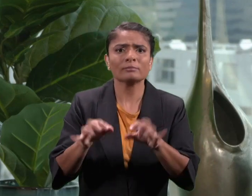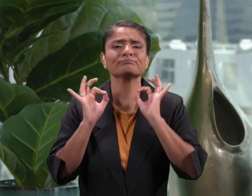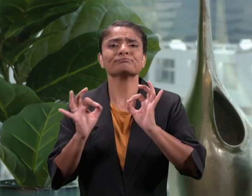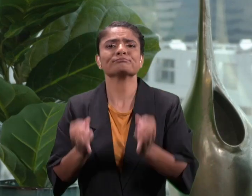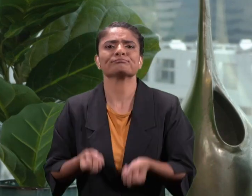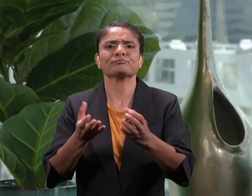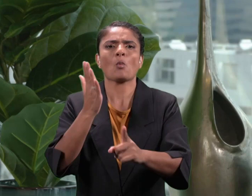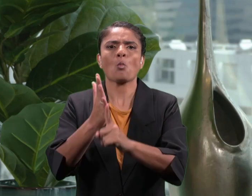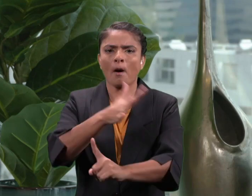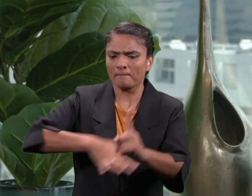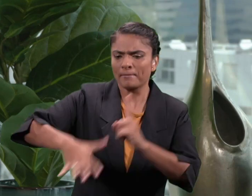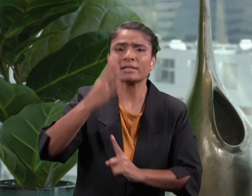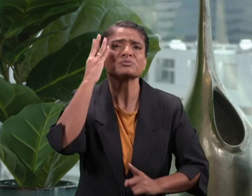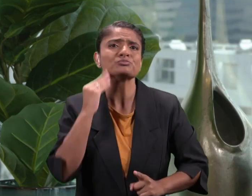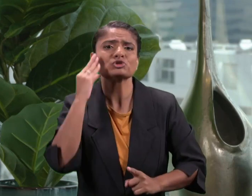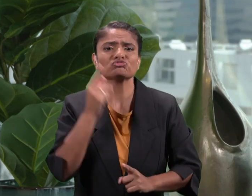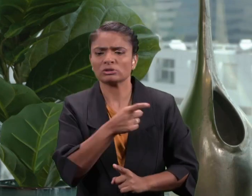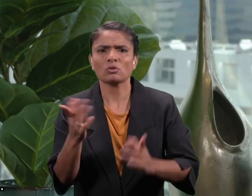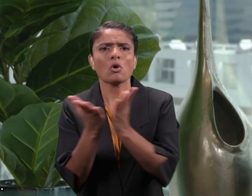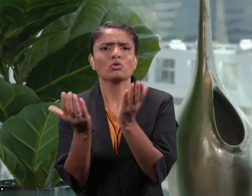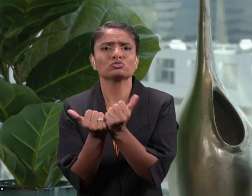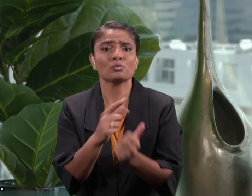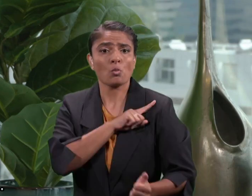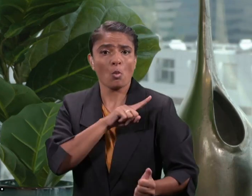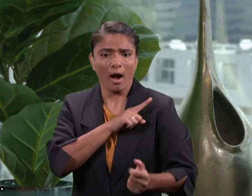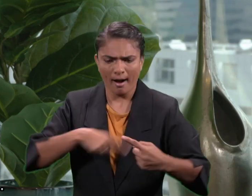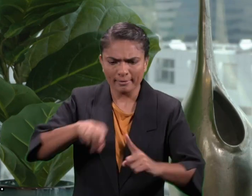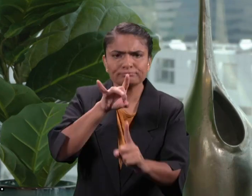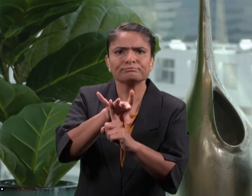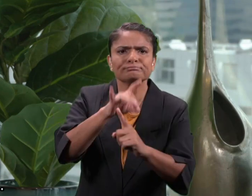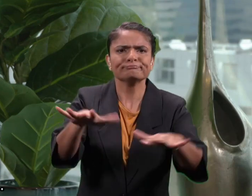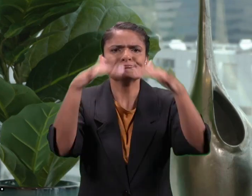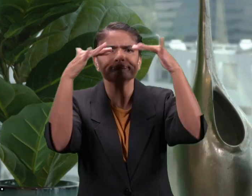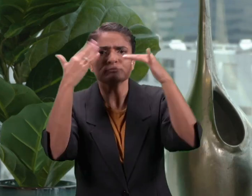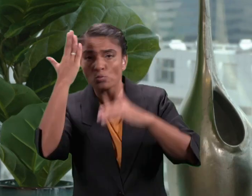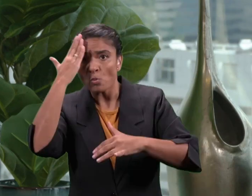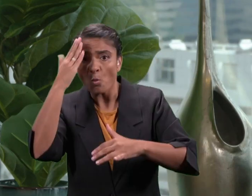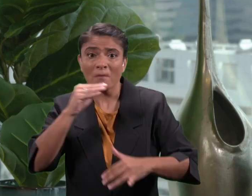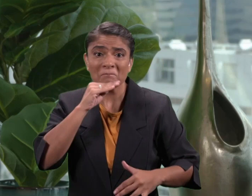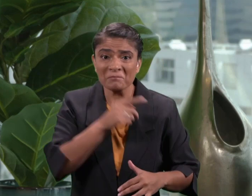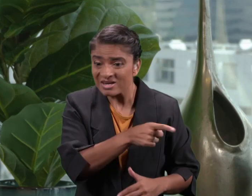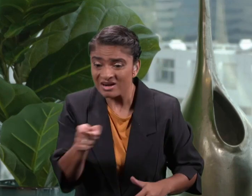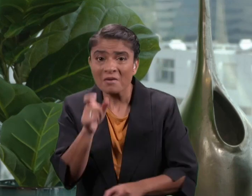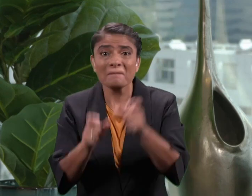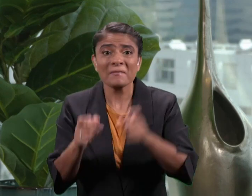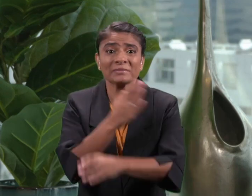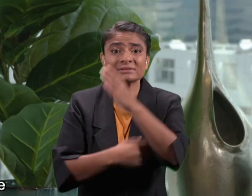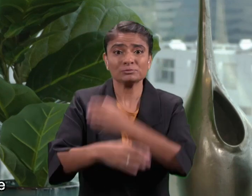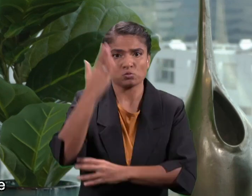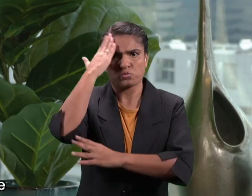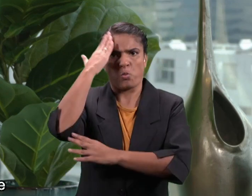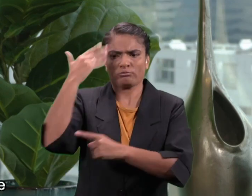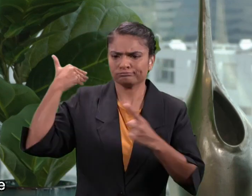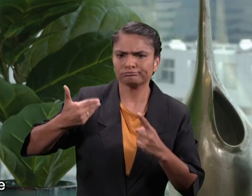om werkplekervaringsposisies vir leerders te vind nie, hulle dit in 'n gesimuleerde omgewing aanbied. Dit berei leerders ongelukkig nie voor